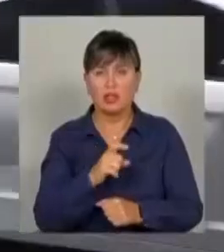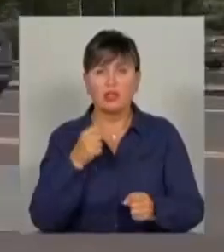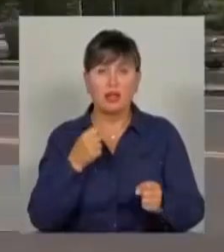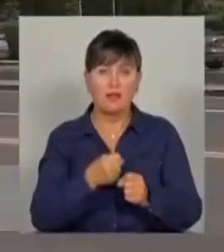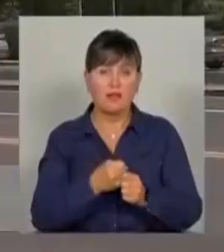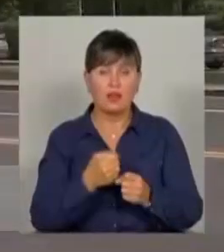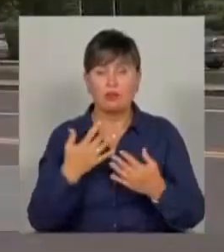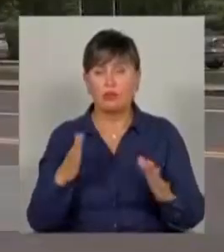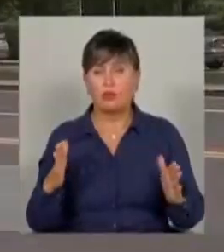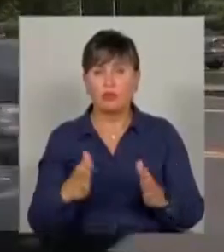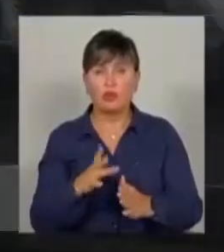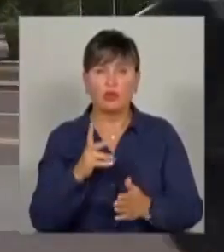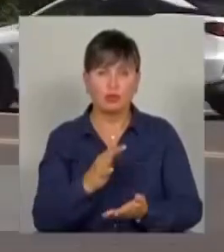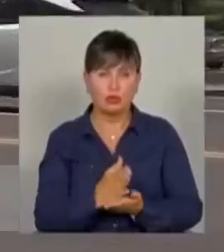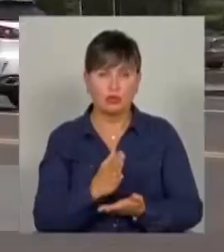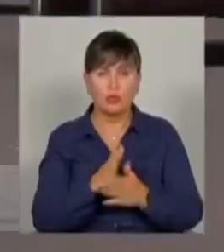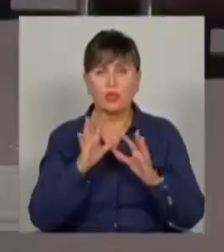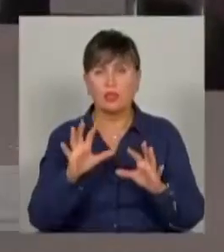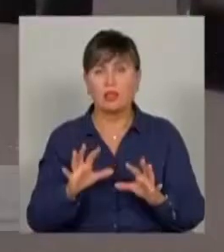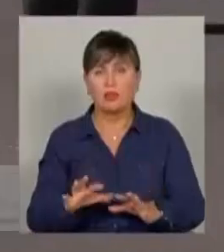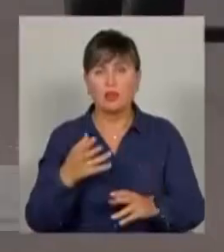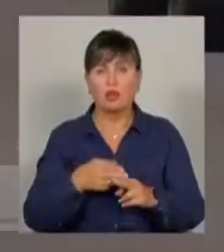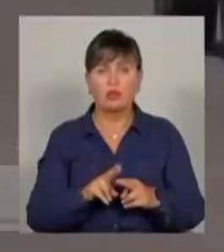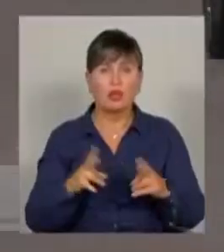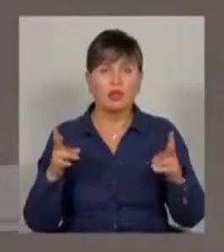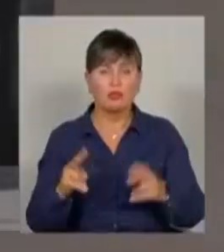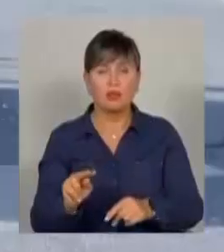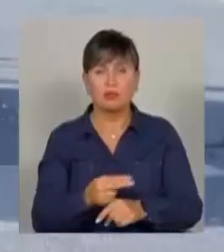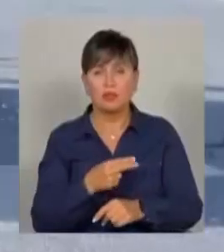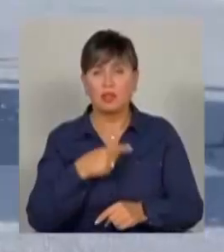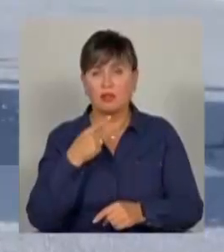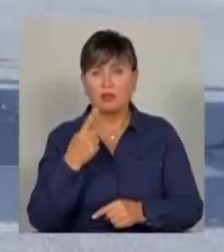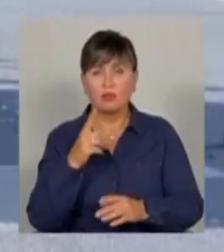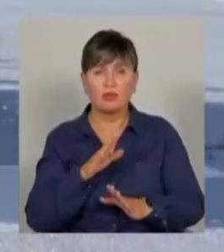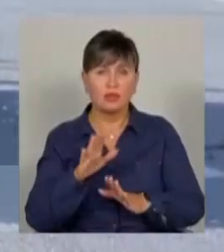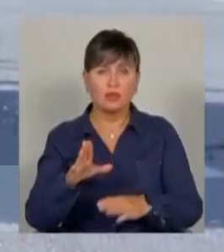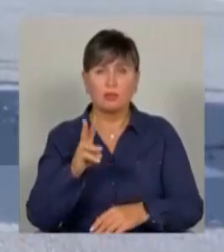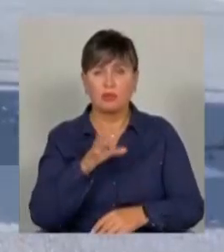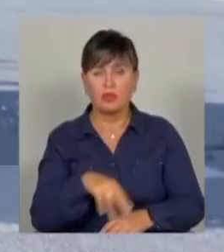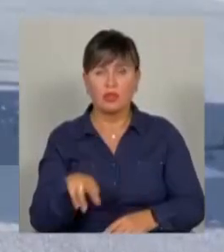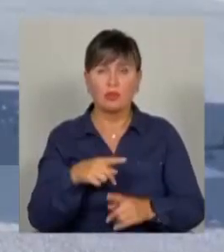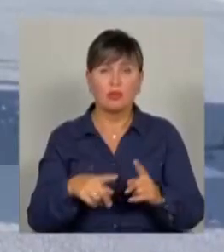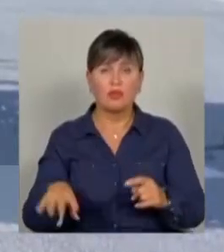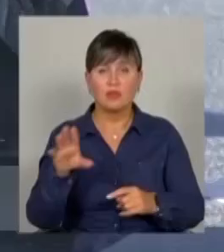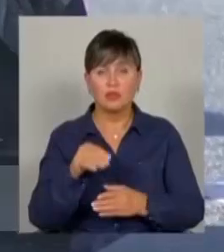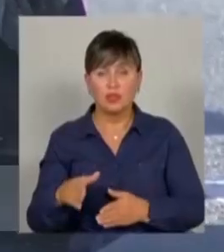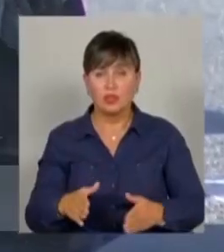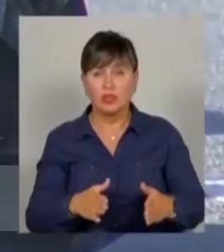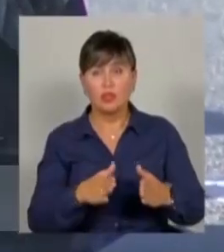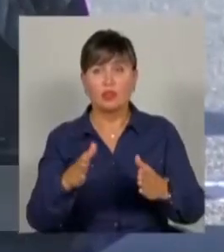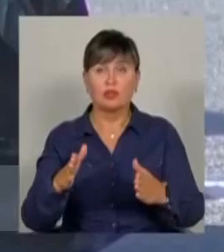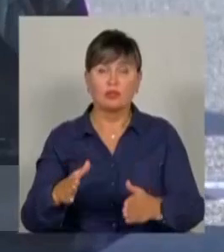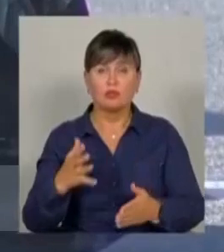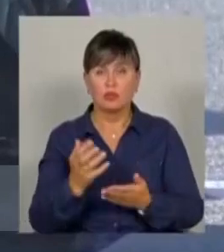и жертв стало меньше, но существует закономерность, которую необходимо исправлять, отмечает первый заместитель МВД. Половина всех дорожно-транспортных